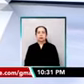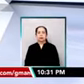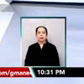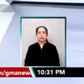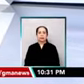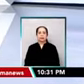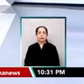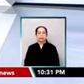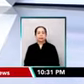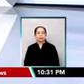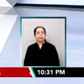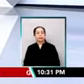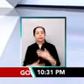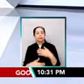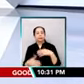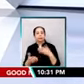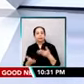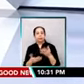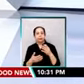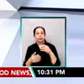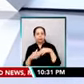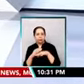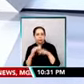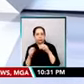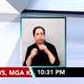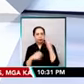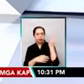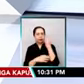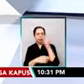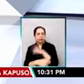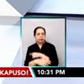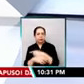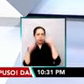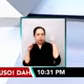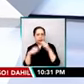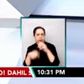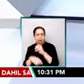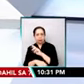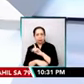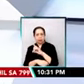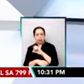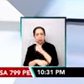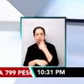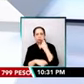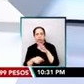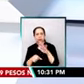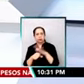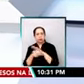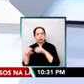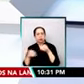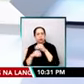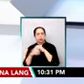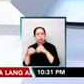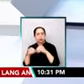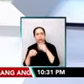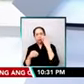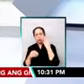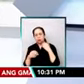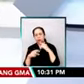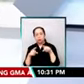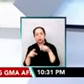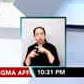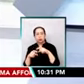Pumasok sa emergency power agreement ang Meralco para punan ang nawalang supply mula sa South Premier Power Corporation